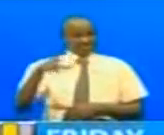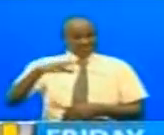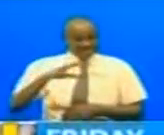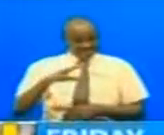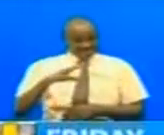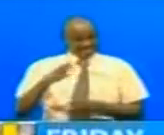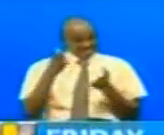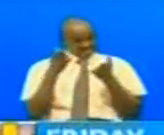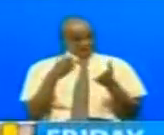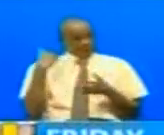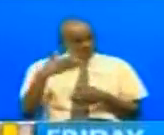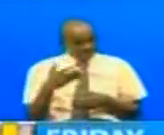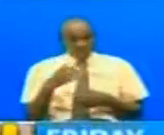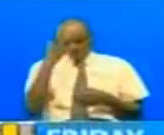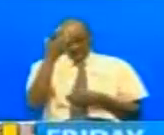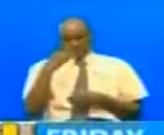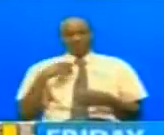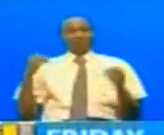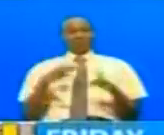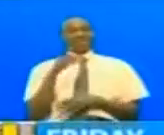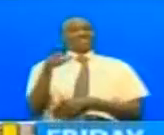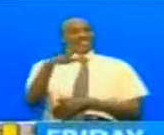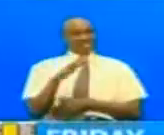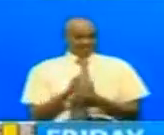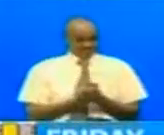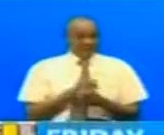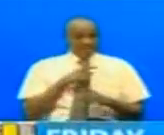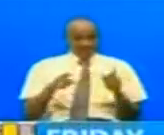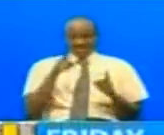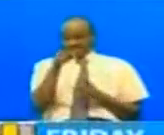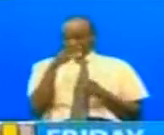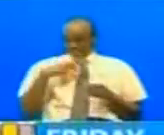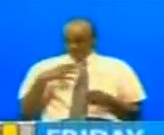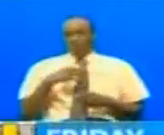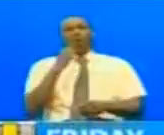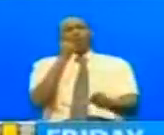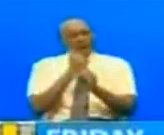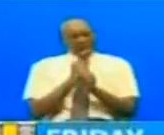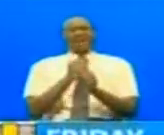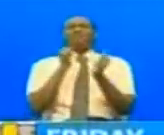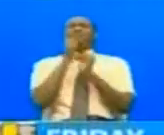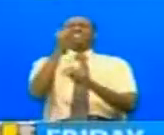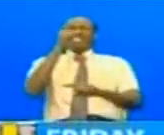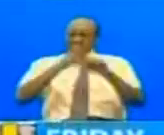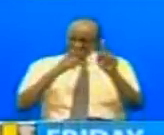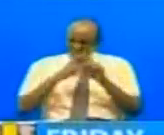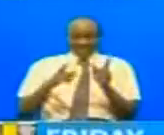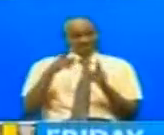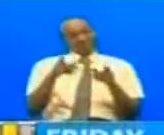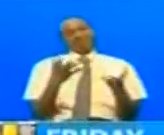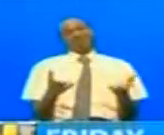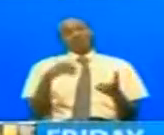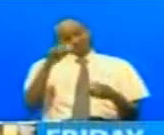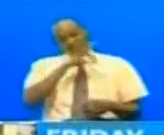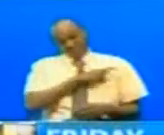often simply because of its status of isolation and loneliness. But for 15 years, this has been Okechi's place where he earns